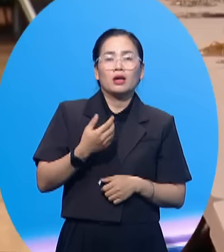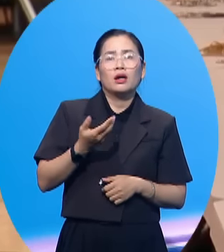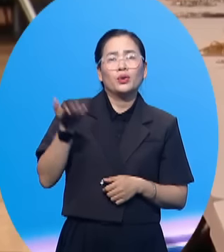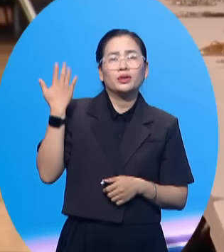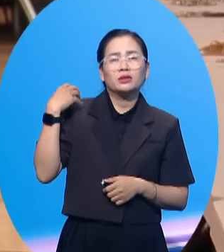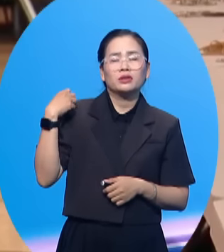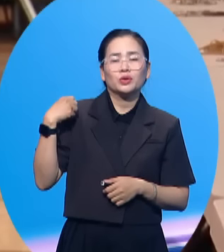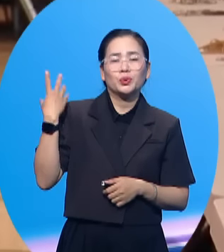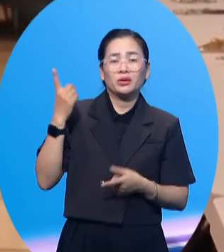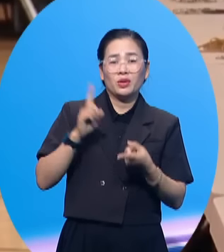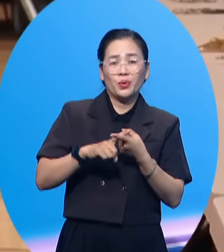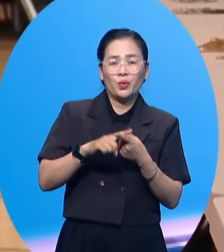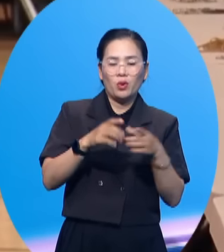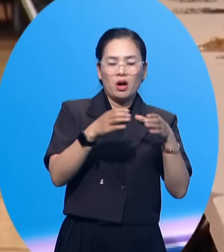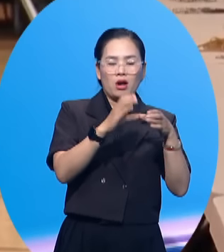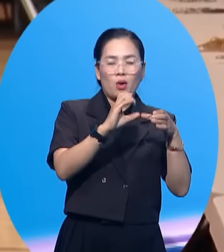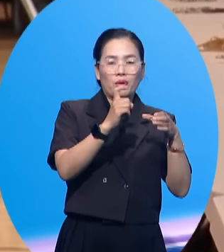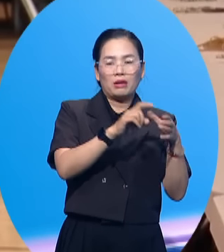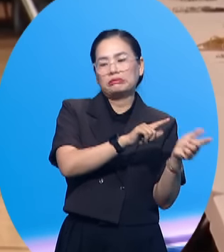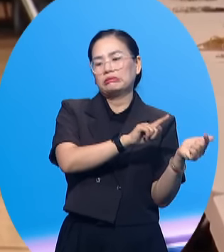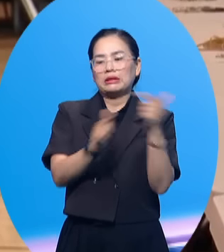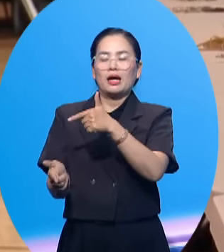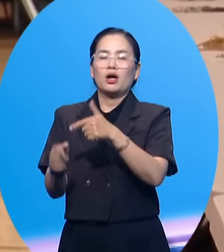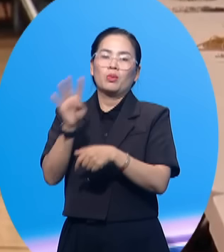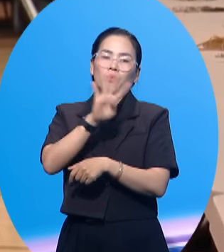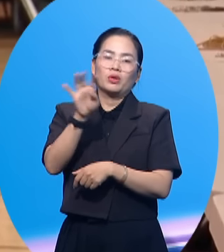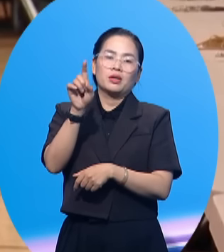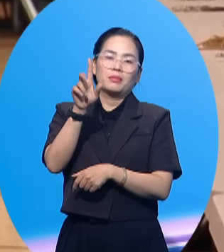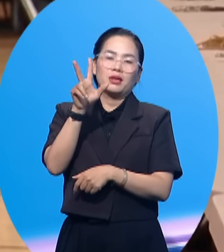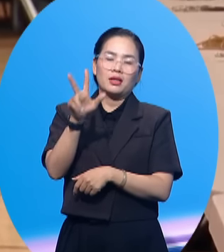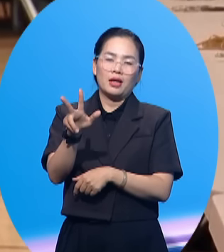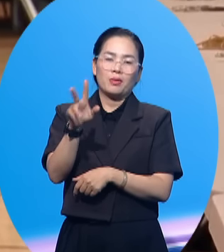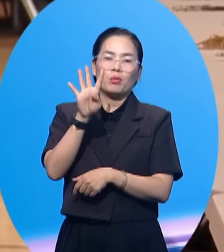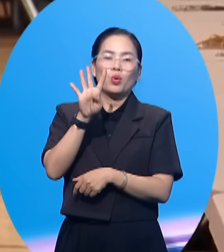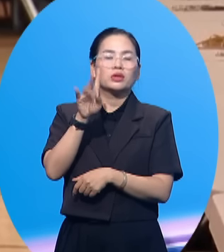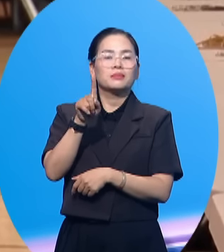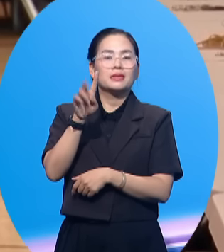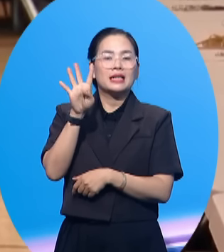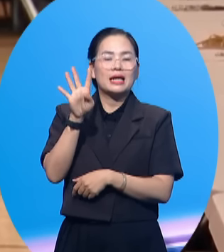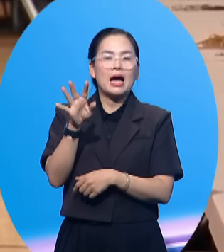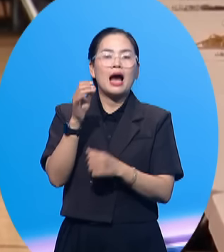tướng Tony blair công Đảng từng Thắng Áp đảo với 418 và 412 ghế